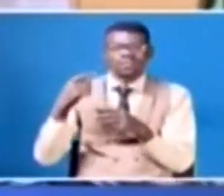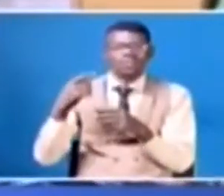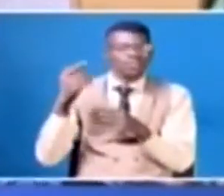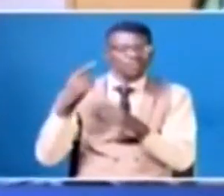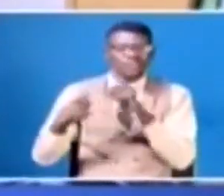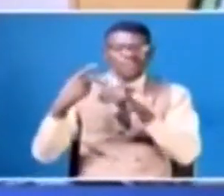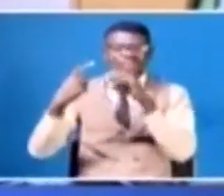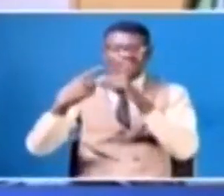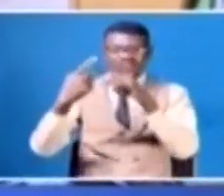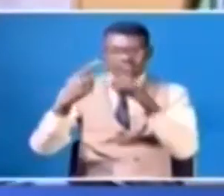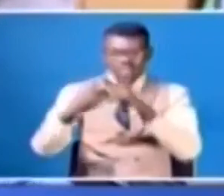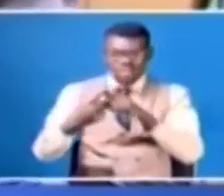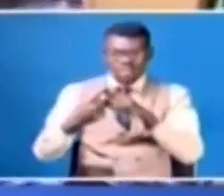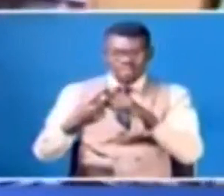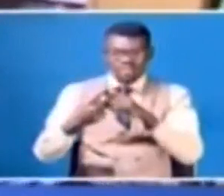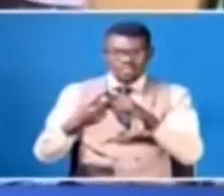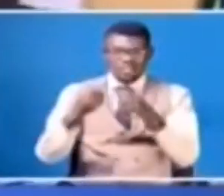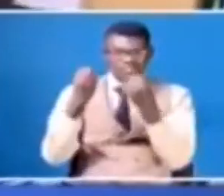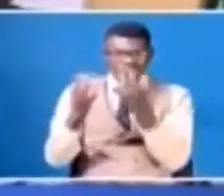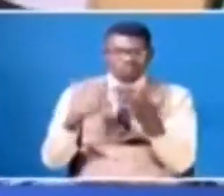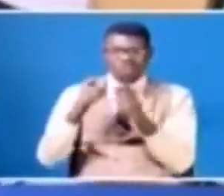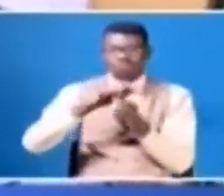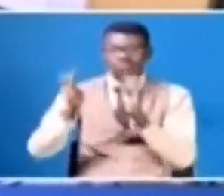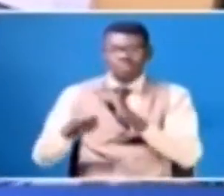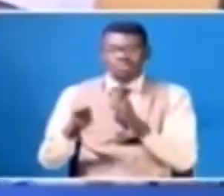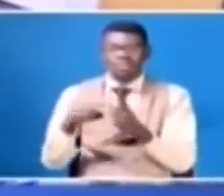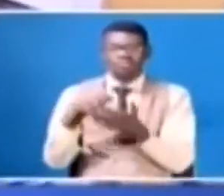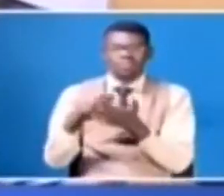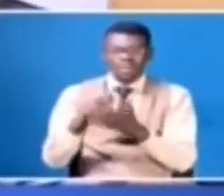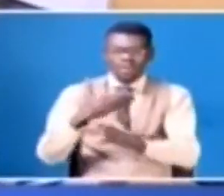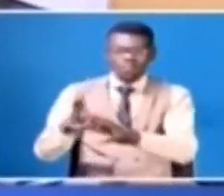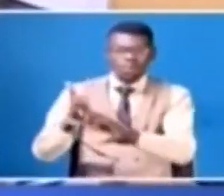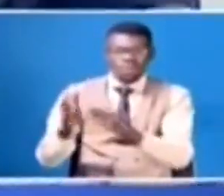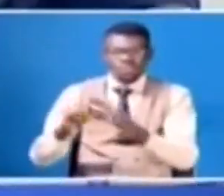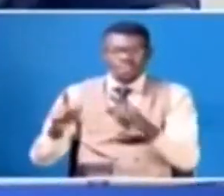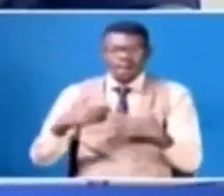17-18. Sasa ni kitu moja nataka turekebishe. Kitu ya kwanza, huwezi ukaspend pesa ambayo hauna.